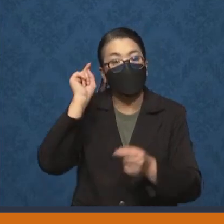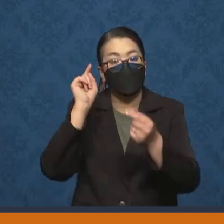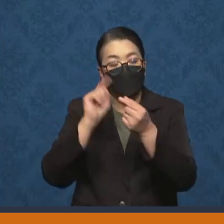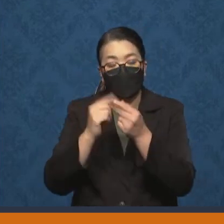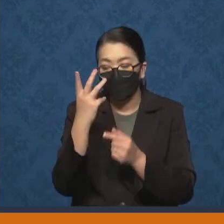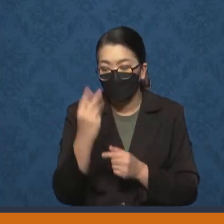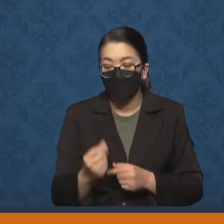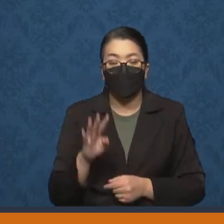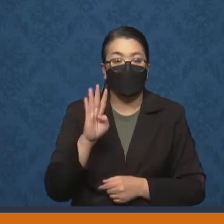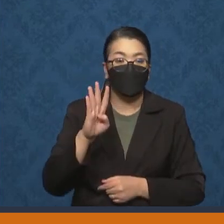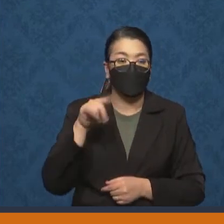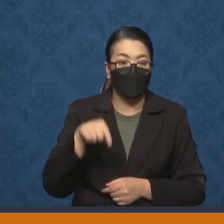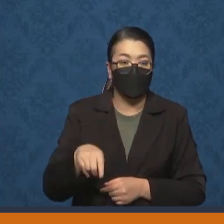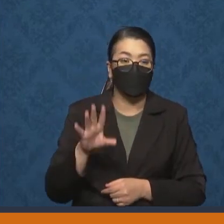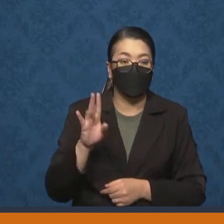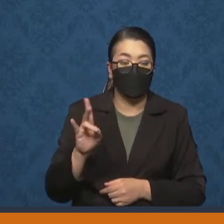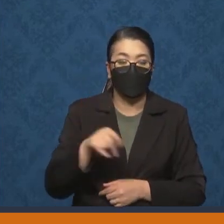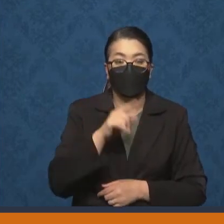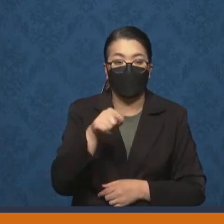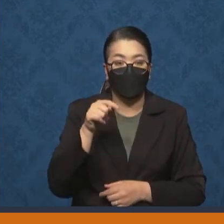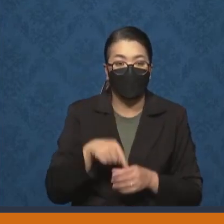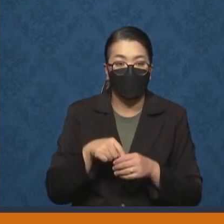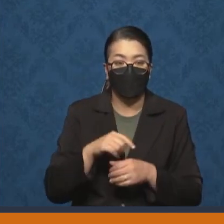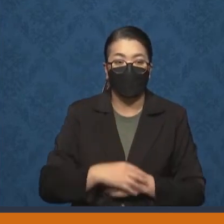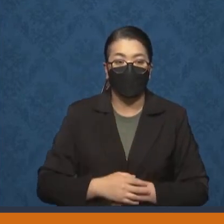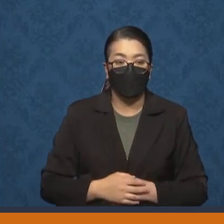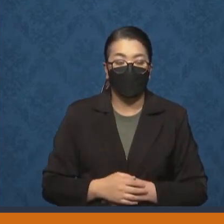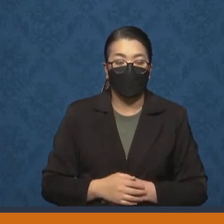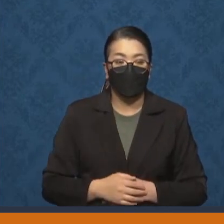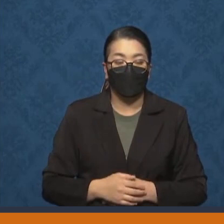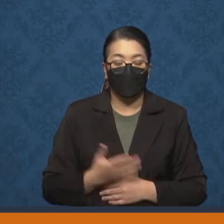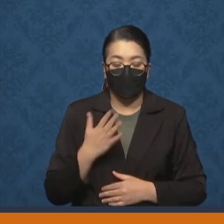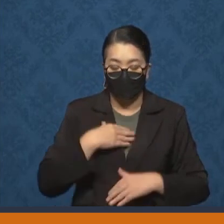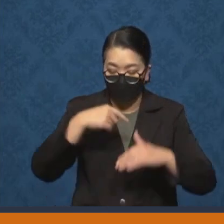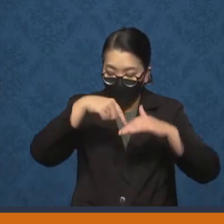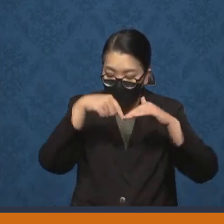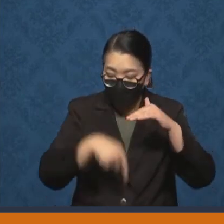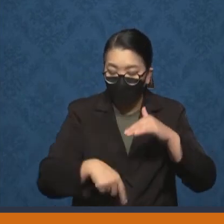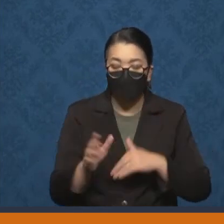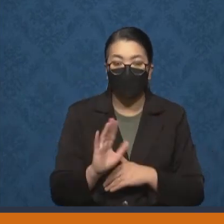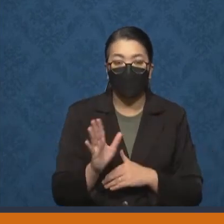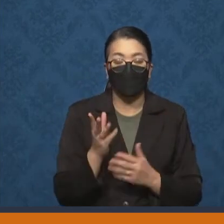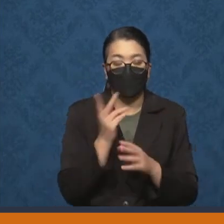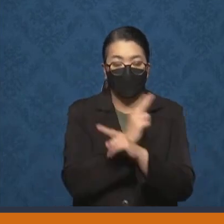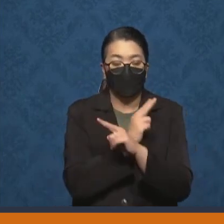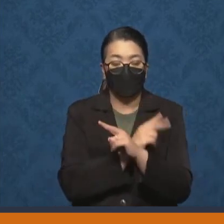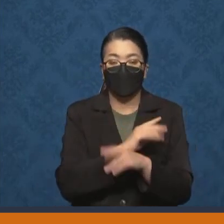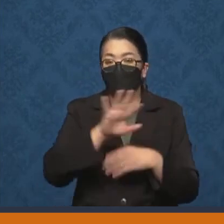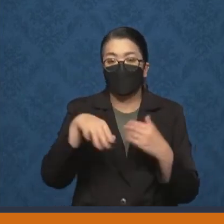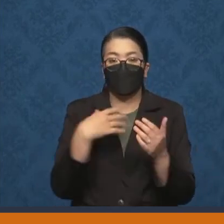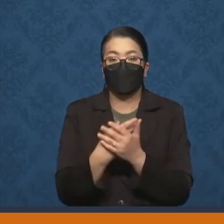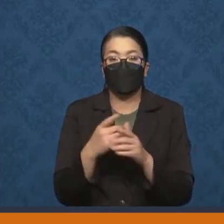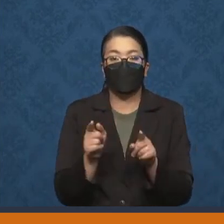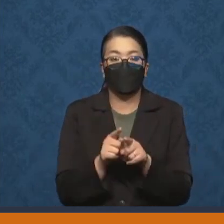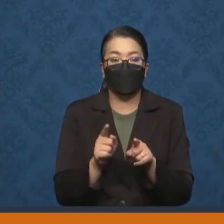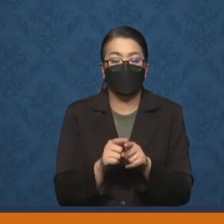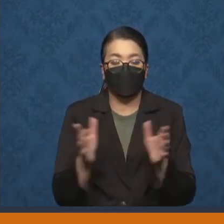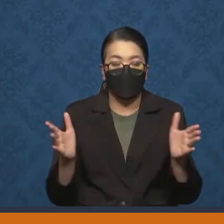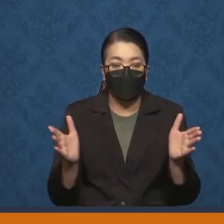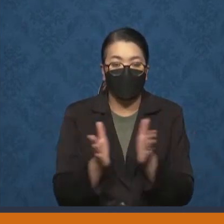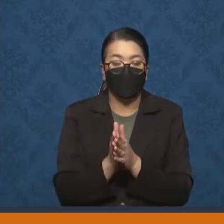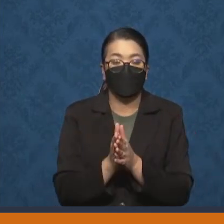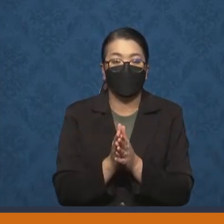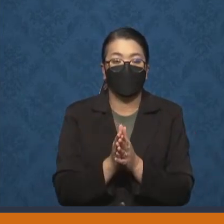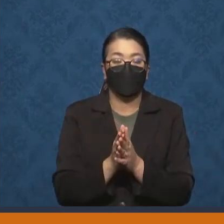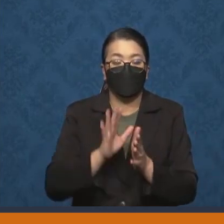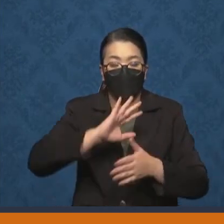ค่ 4.67% point เท่านั้นครับท่านประธานผมไม่ขอลงรายละเอียดในพรรคที่เหลือทั้งหมดนะครับคำนวณแบบเดียวกันรวมออกมาครับผลรวมทั้งหมด